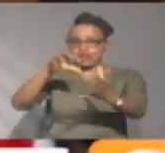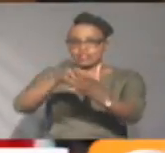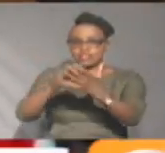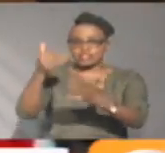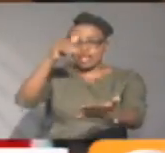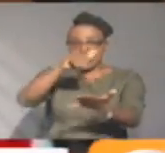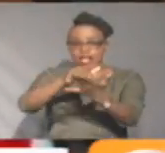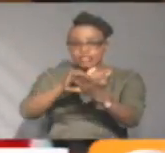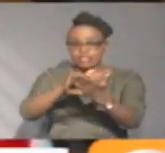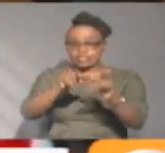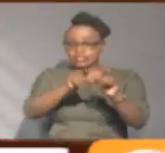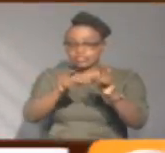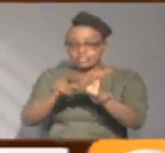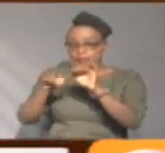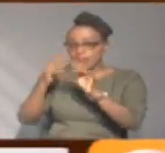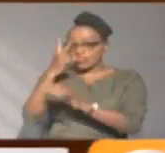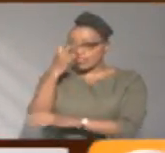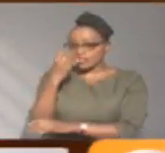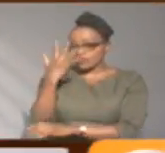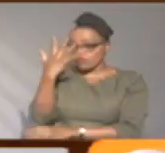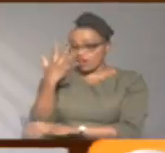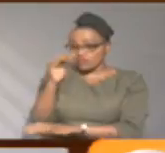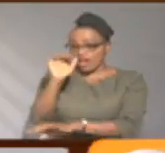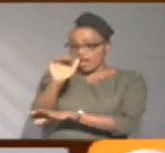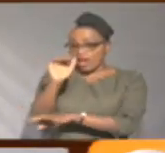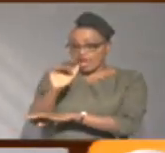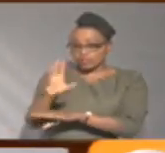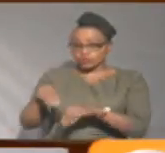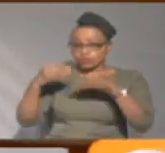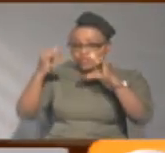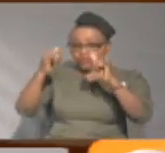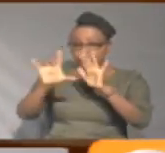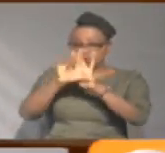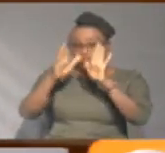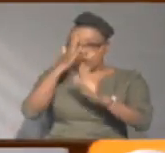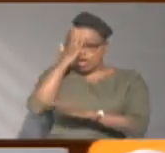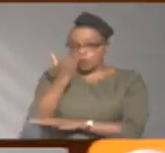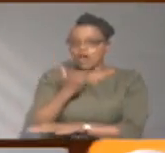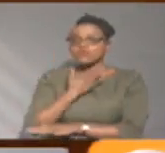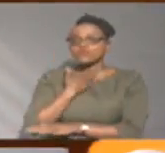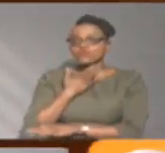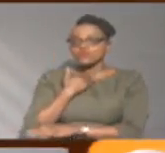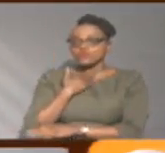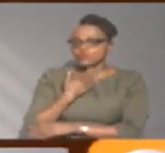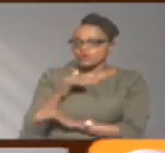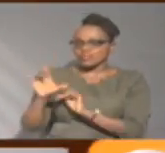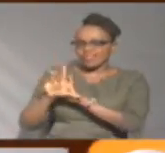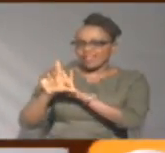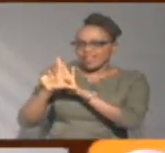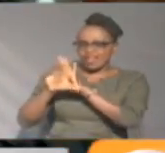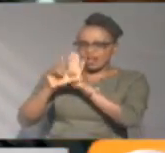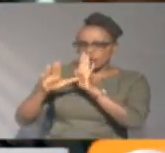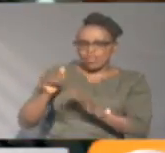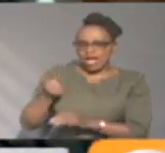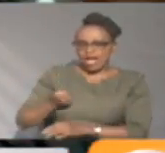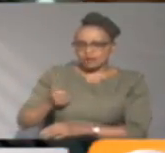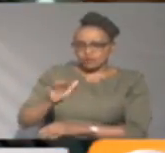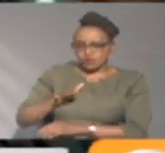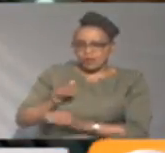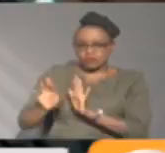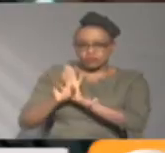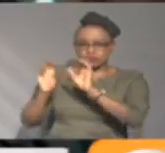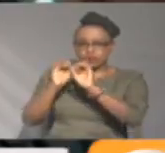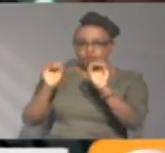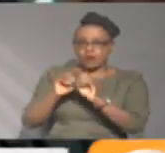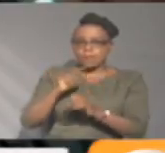tena, huku mshukiwa watano akiomba mahakama kumpa wakili mpya kwani hakutaka wakili wa kike kumwakilisha. Kesi hii